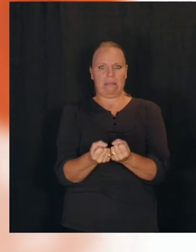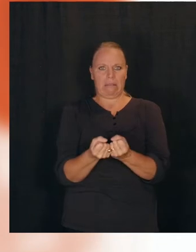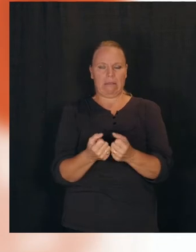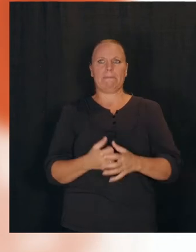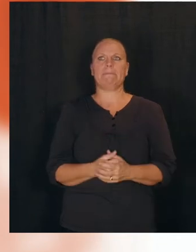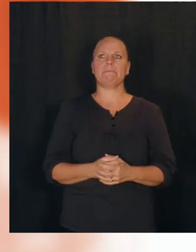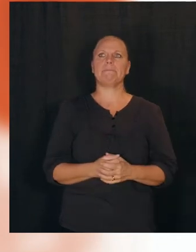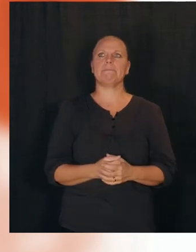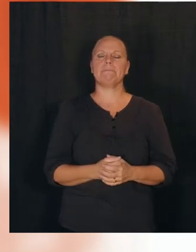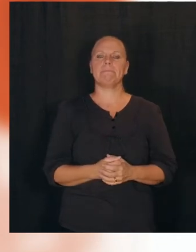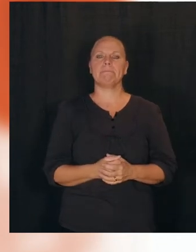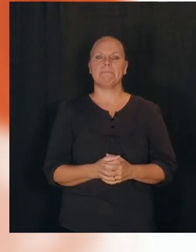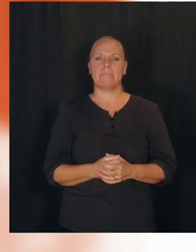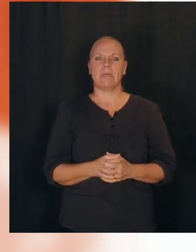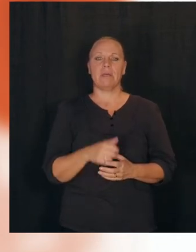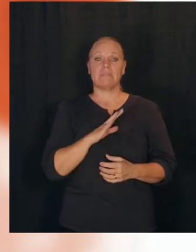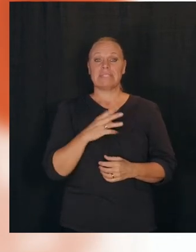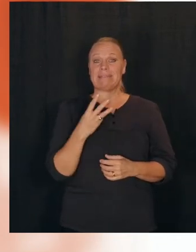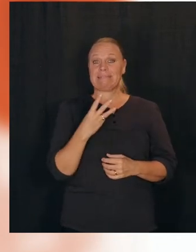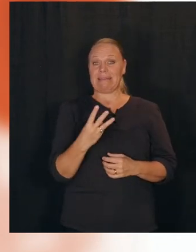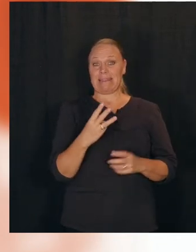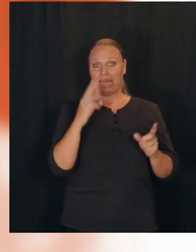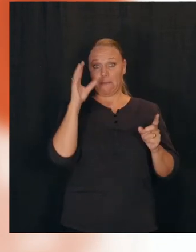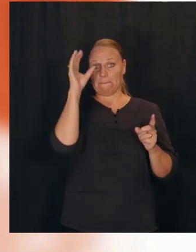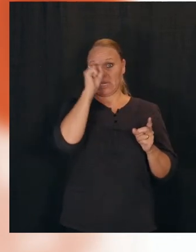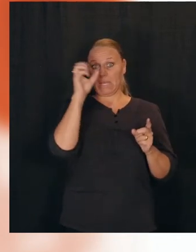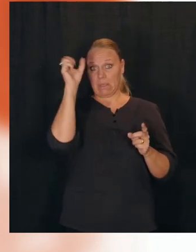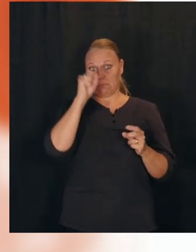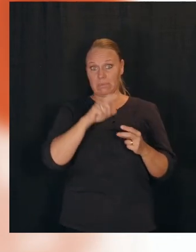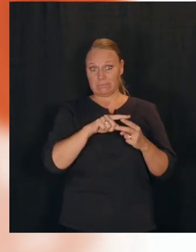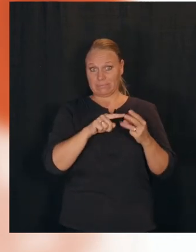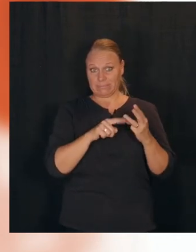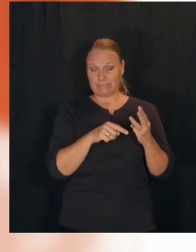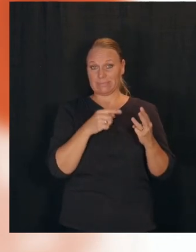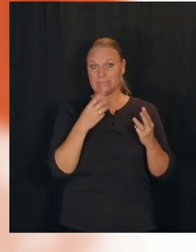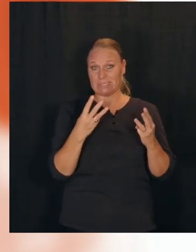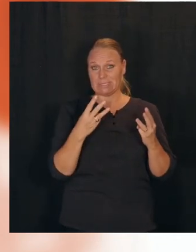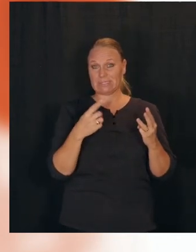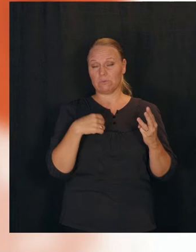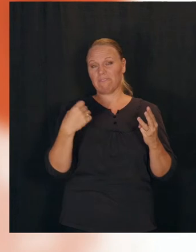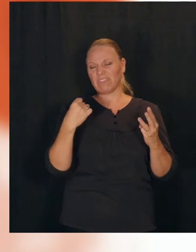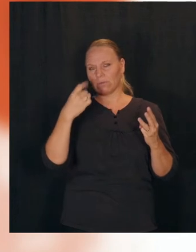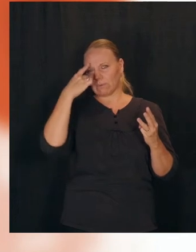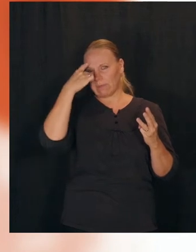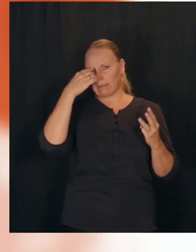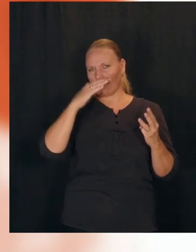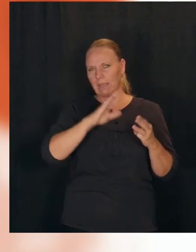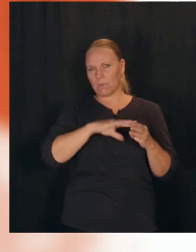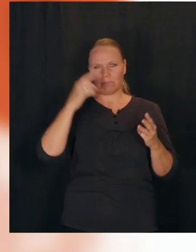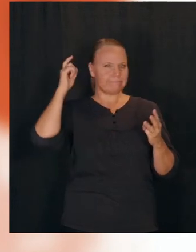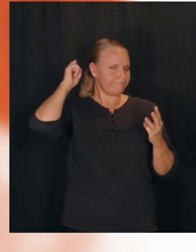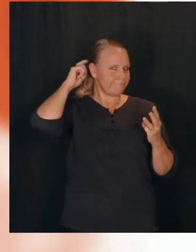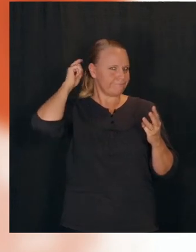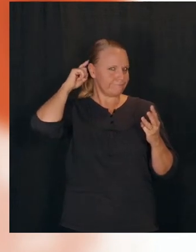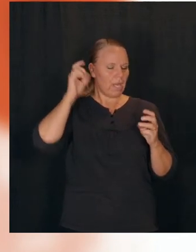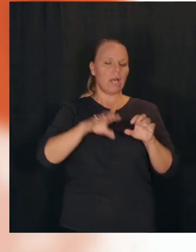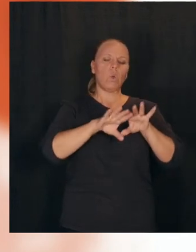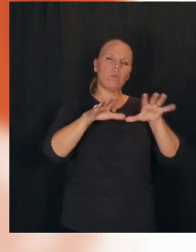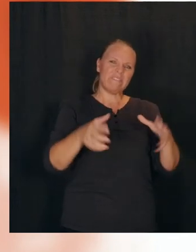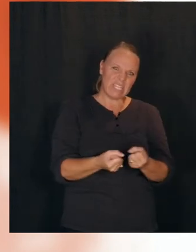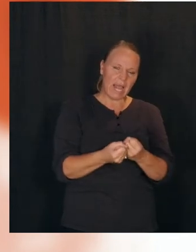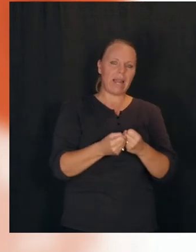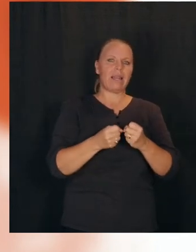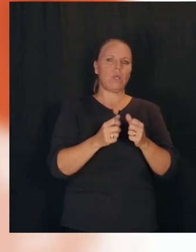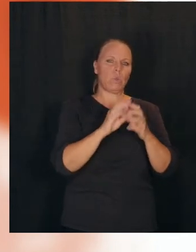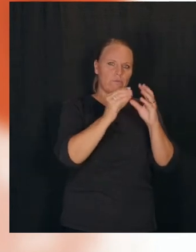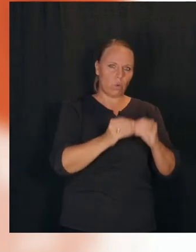Vi har ju tre begrepp som jag tror är väldigt viktiga att vi håller i huvudet samtidigt. Utöver universell utformning så har vi